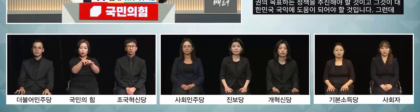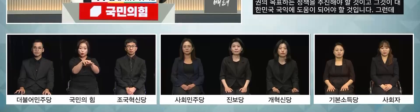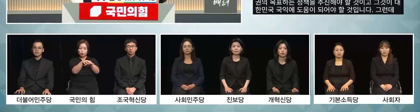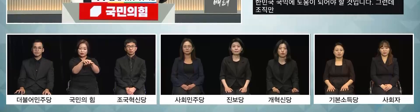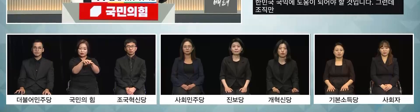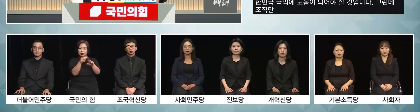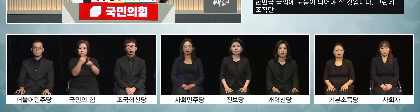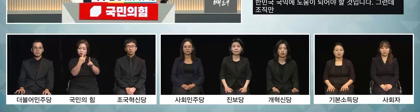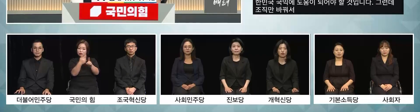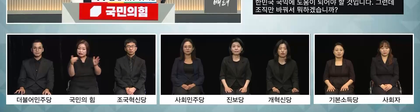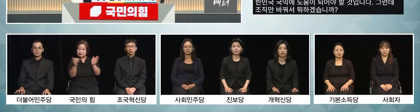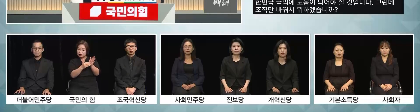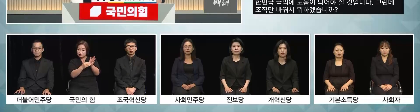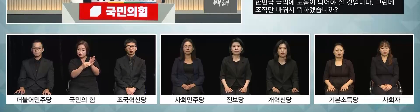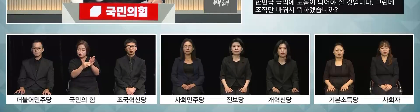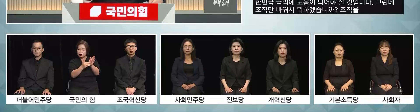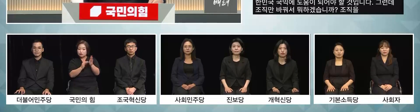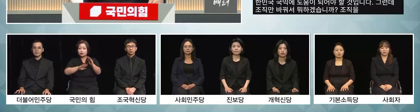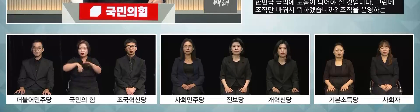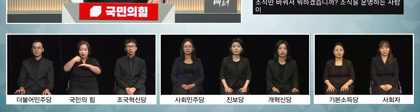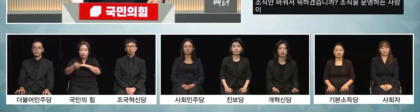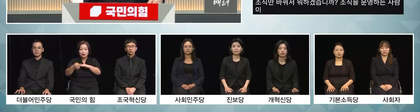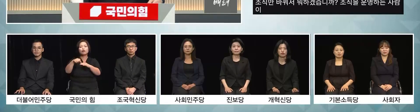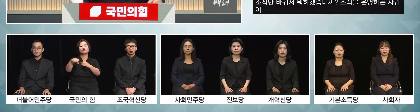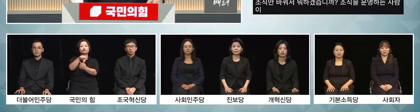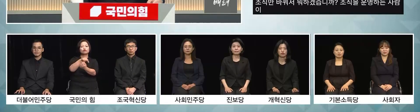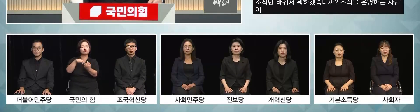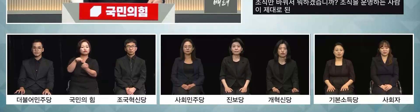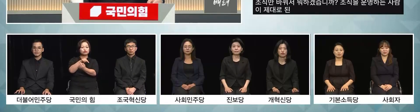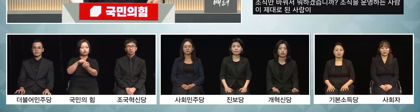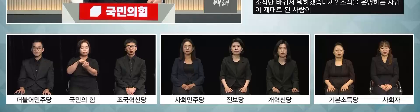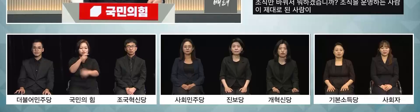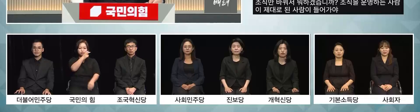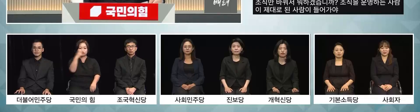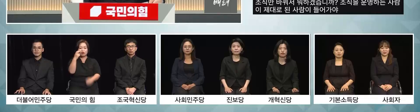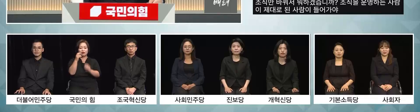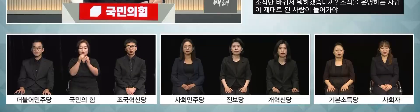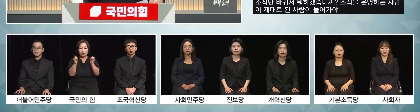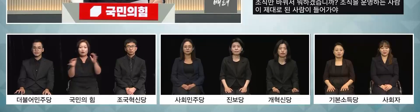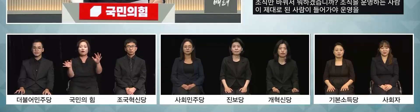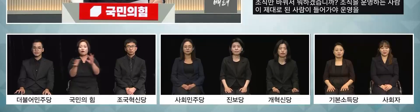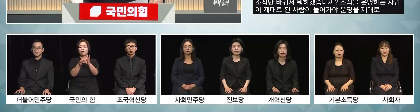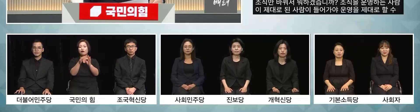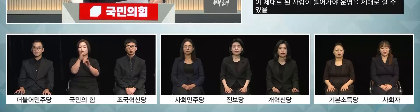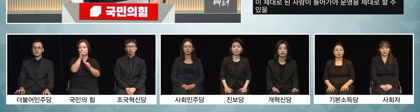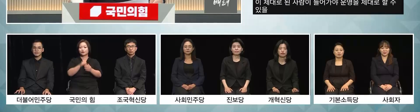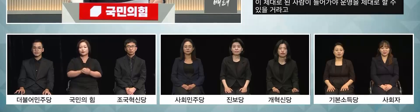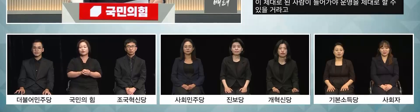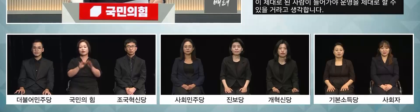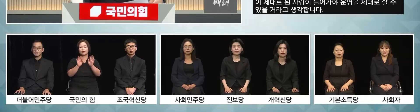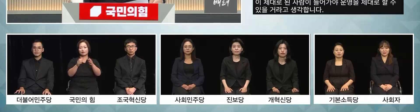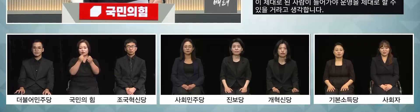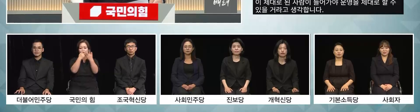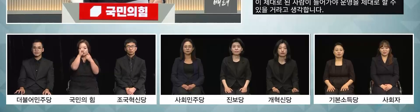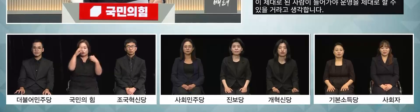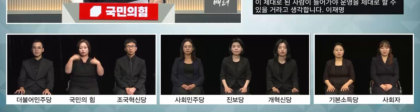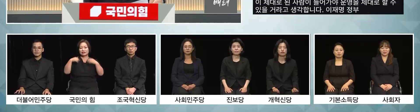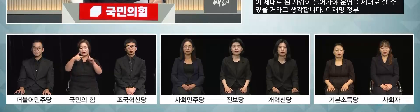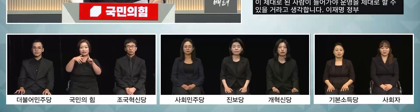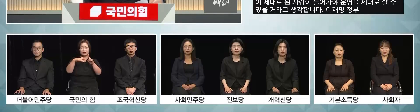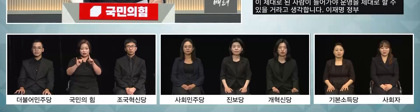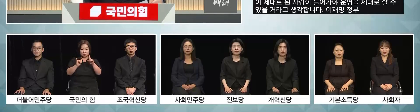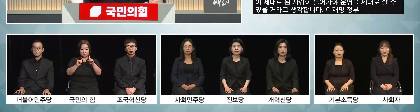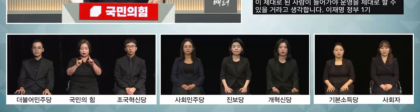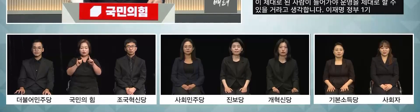뭐 하겠습니까? 조직을 운영하는 사람이 제대로 된 사람이 들어가야 운영을 제대로 할 수 있을 거라고 생각합니다. 이재명 정부 1기 내각이 조직